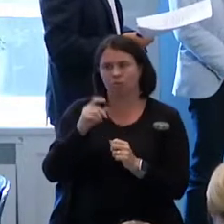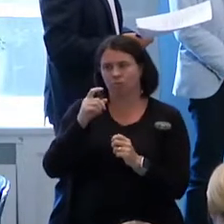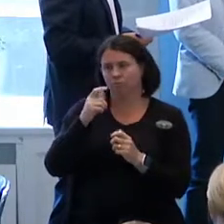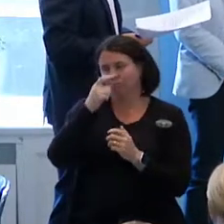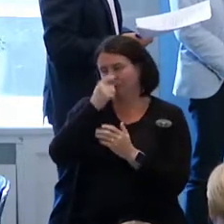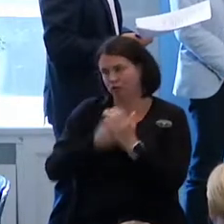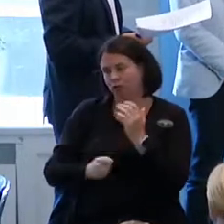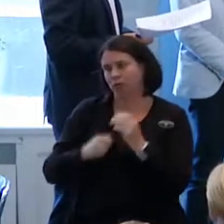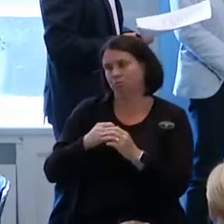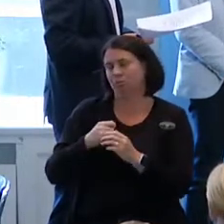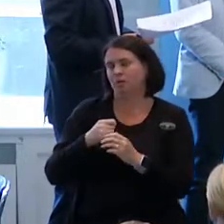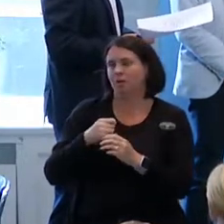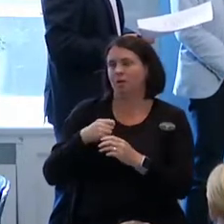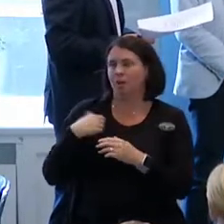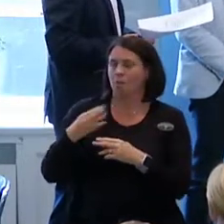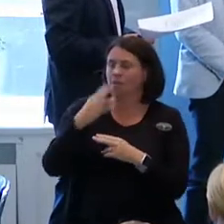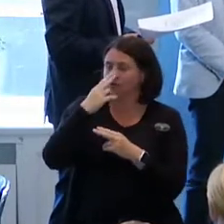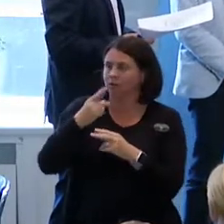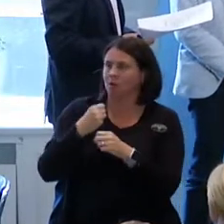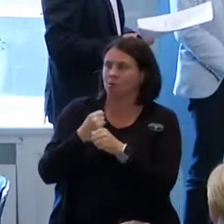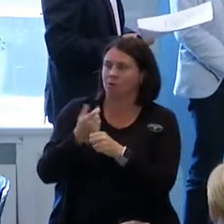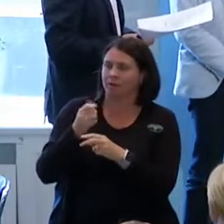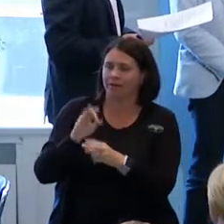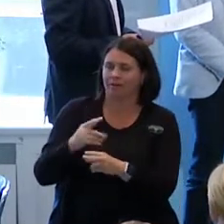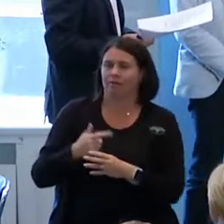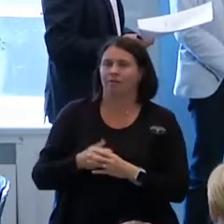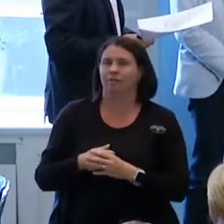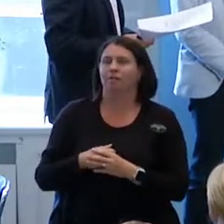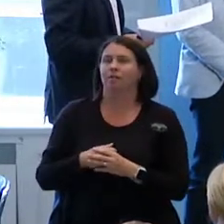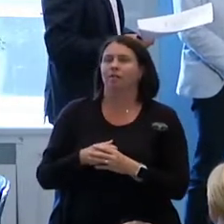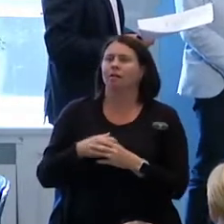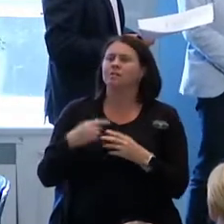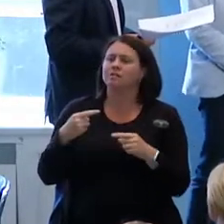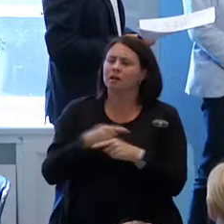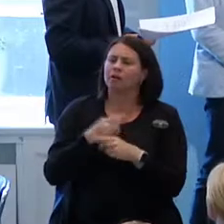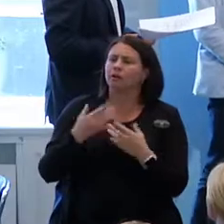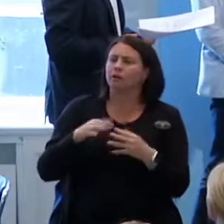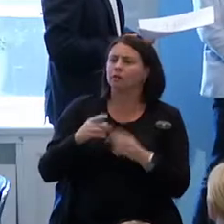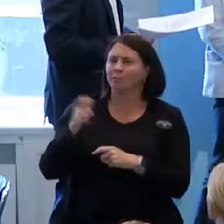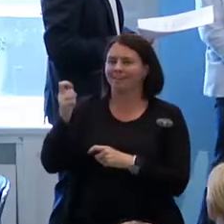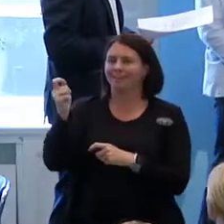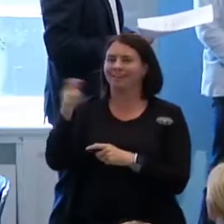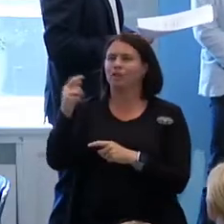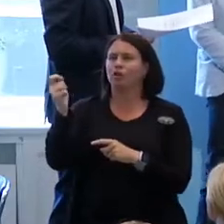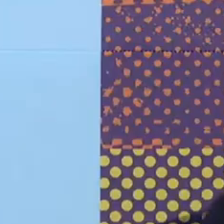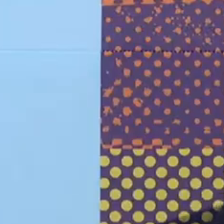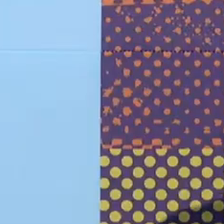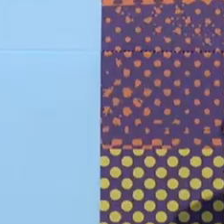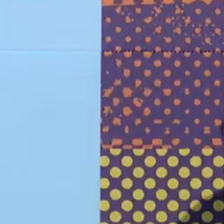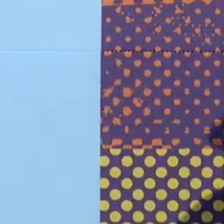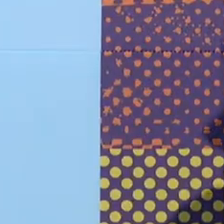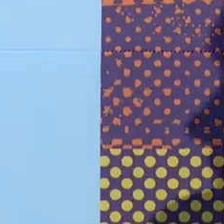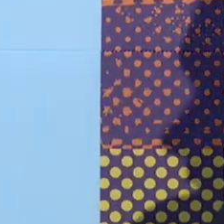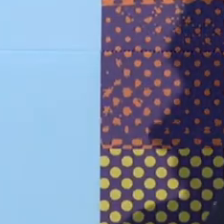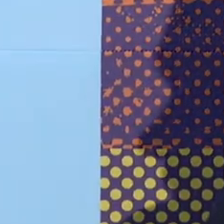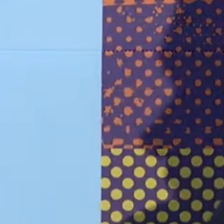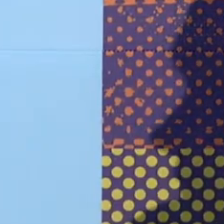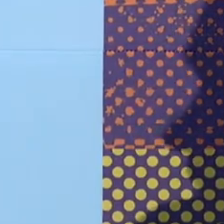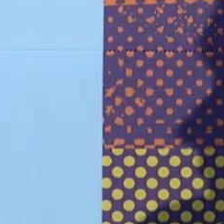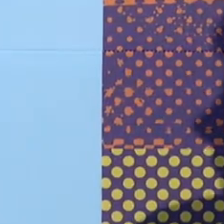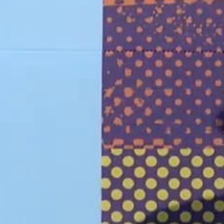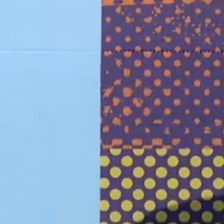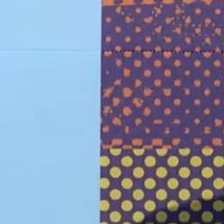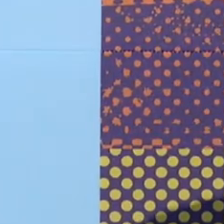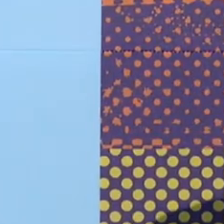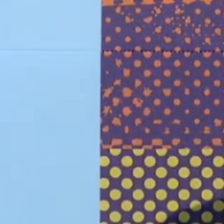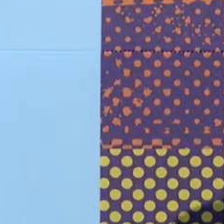är inte långsiktigt hållbara i något perspektiv. Så det är ju indikatorer på att vi har någonting att ta oss an. Så måste vi välja vägar hur vi ska